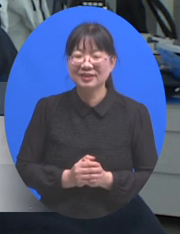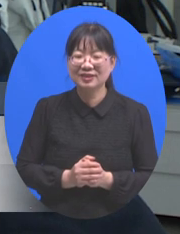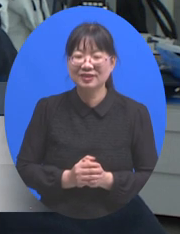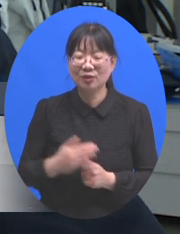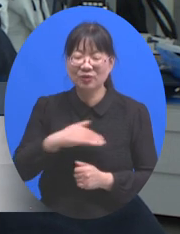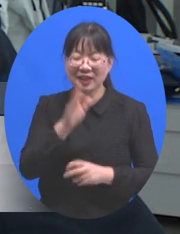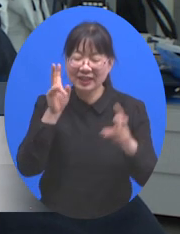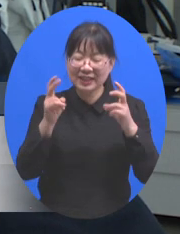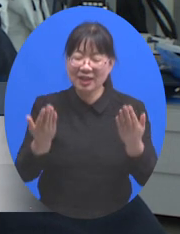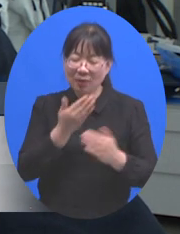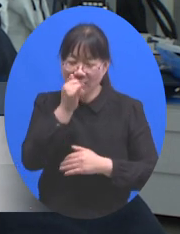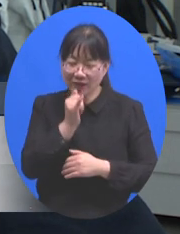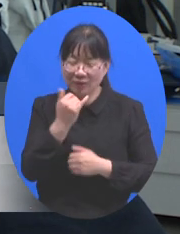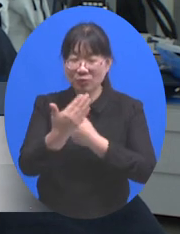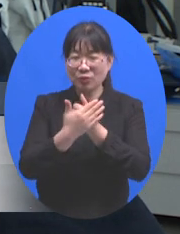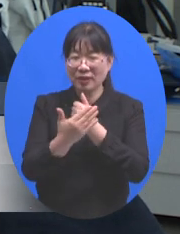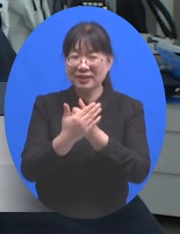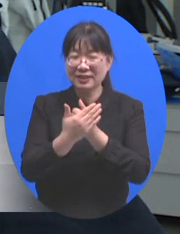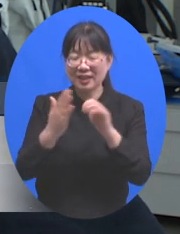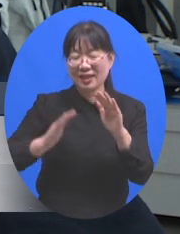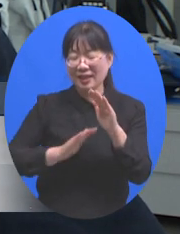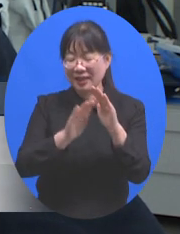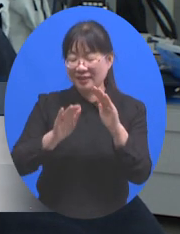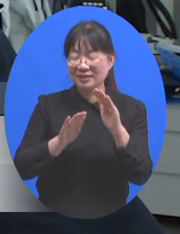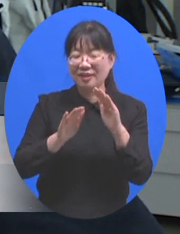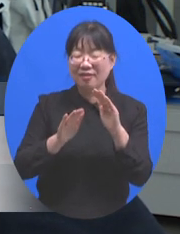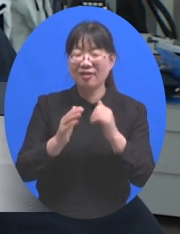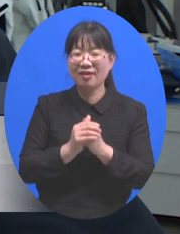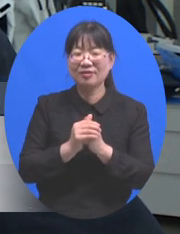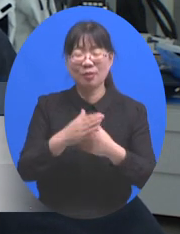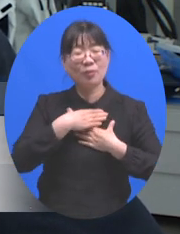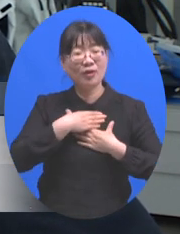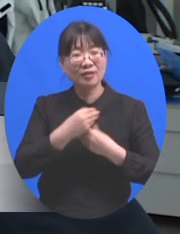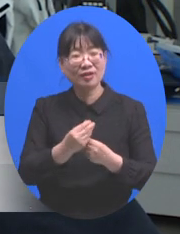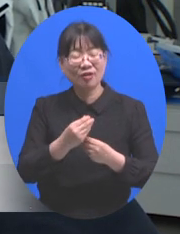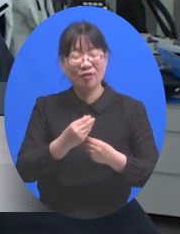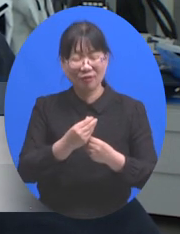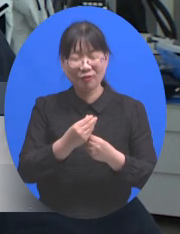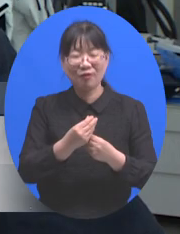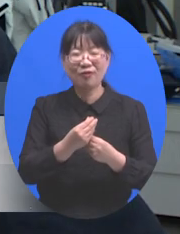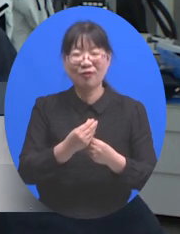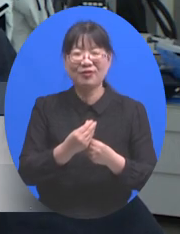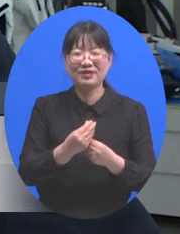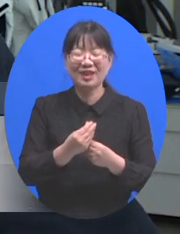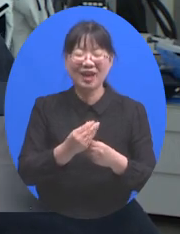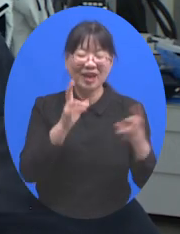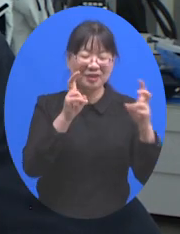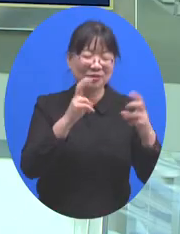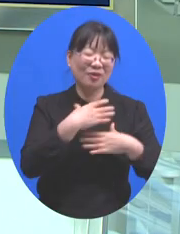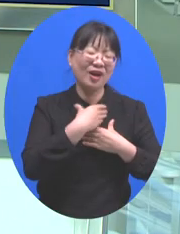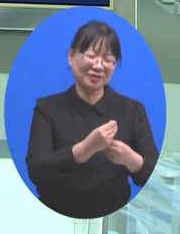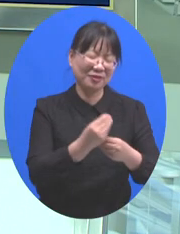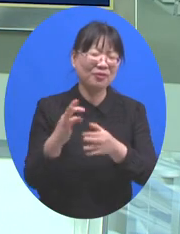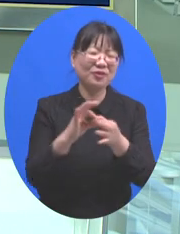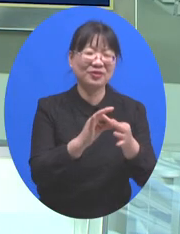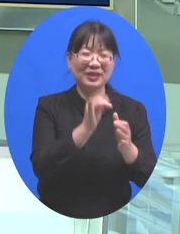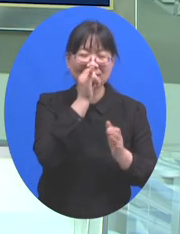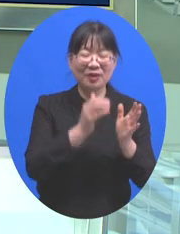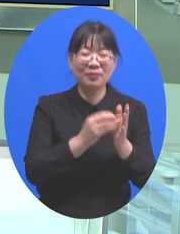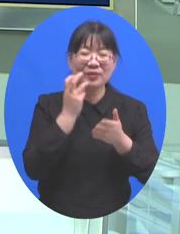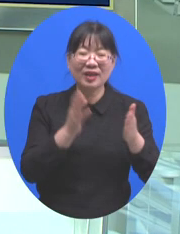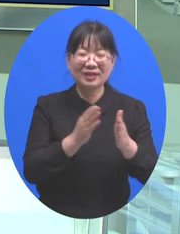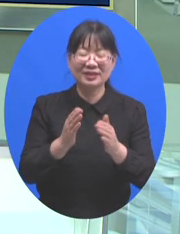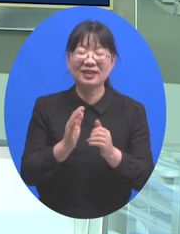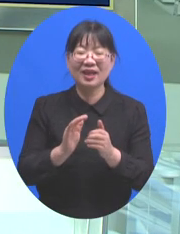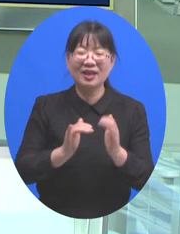우리 회사에서 일할 수 있게 도와주는 그 가정이 편안하고 안정돼야지 회사도 편안하고 안정해집니다. 경기도는 가족